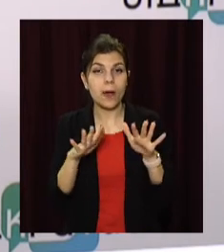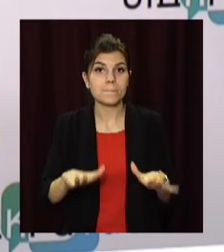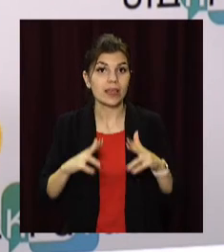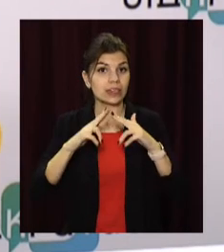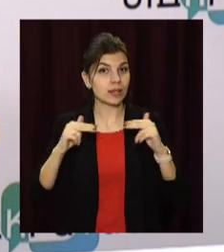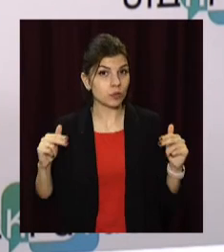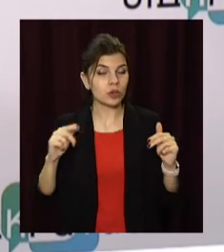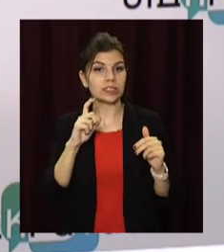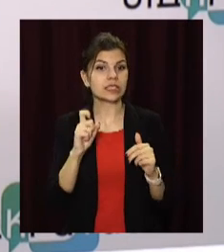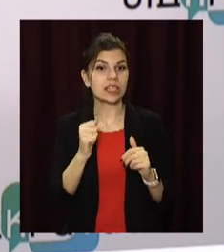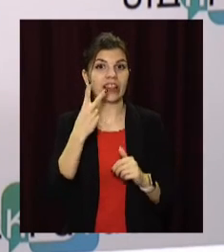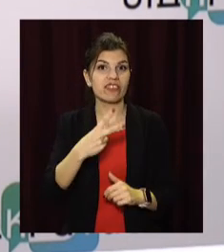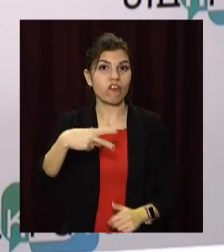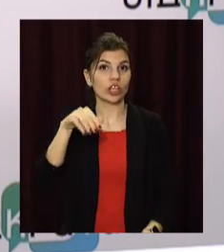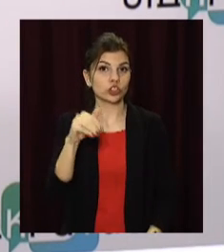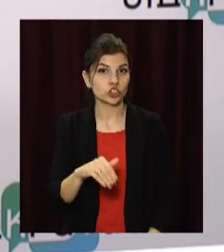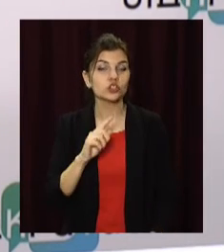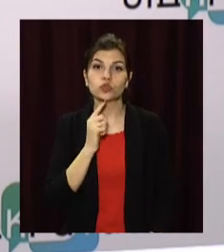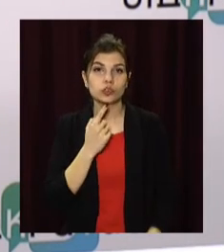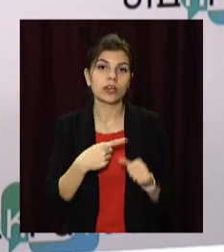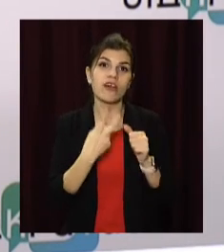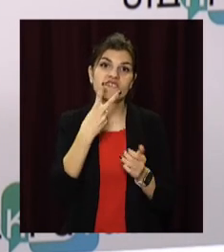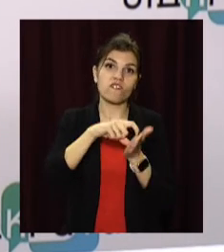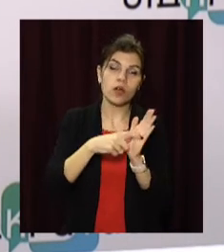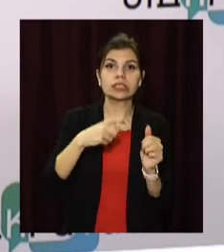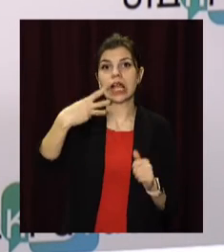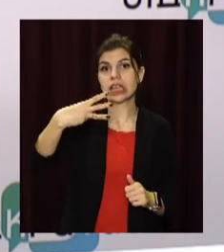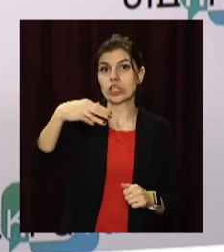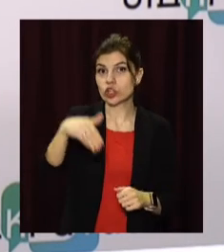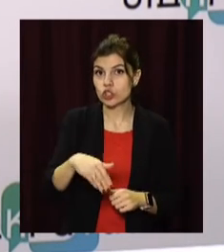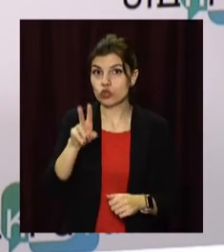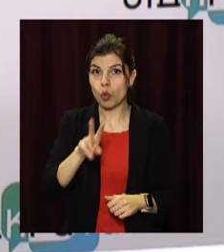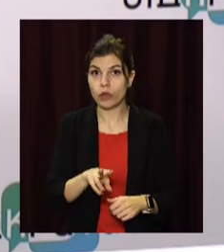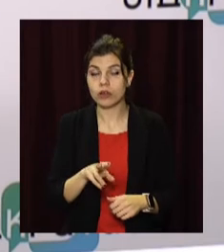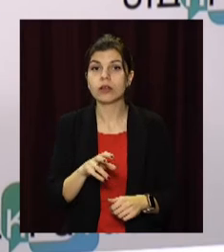Дніпро за 20 тисяч доларів або двокімнатну за 30 тисяч доларів